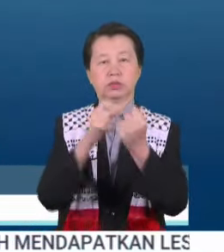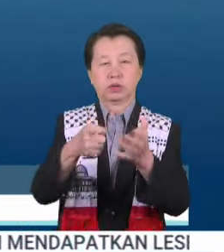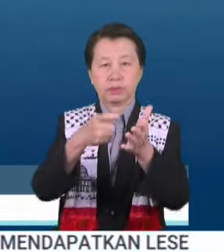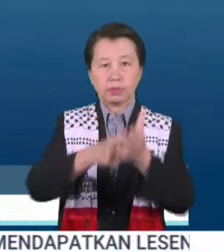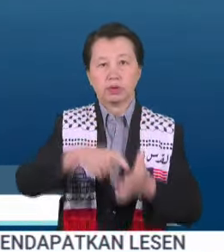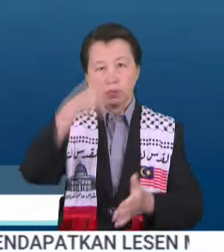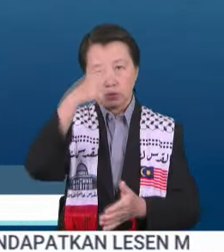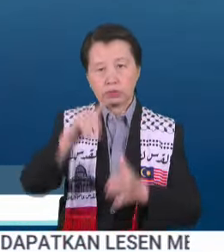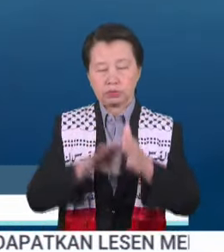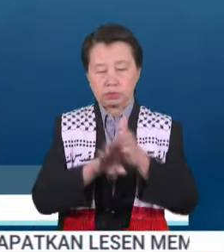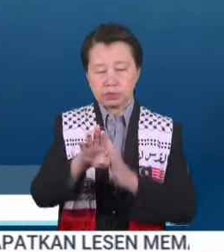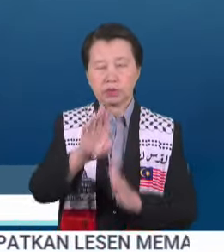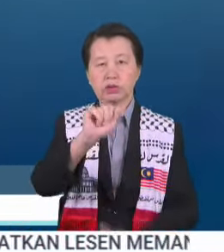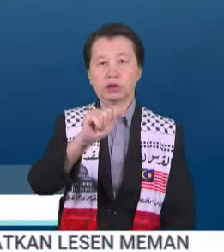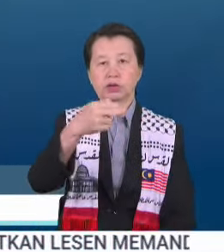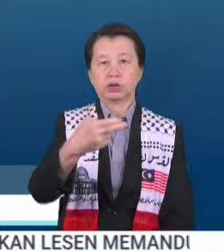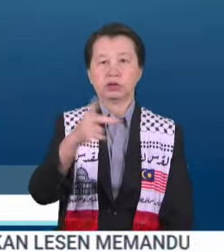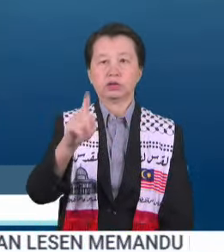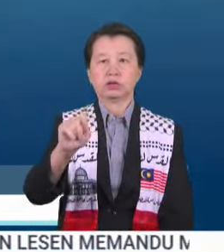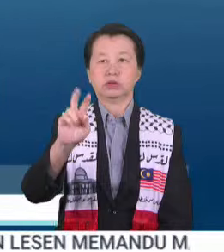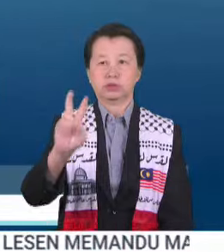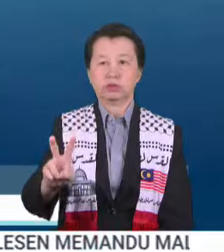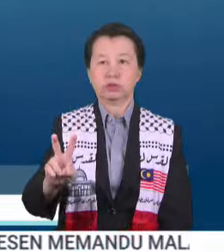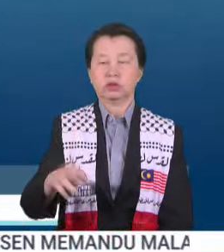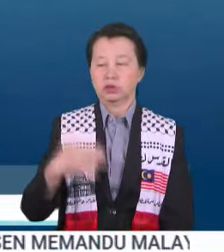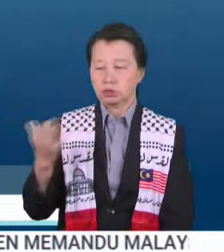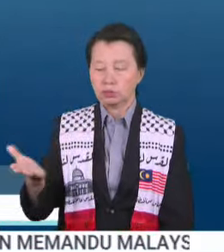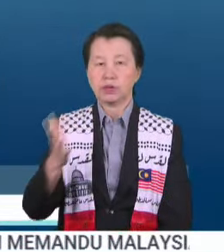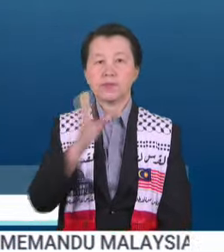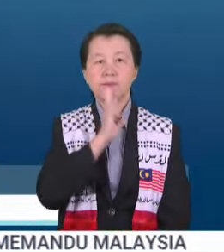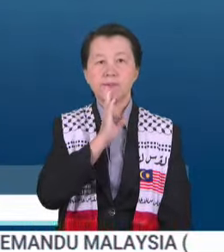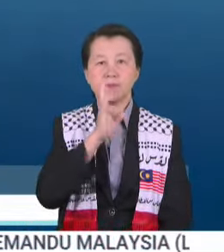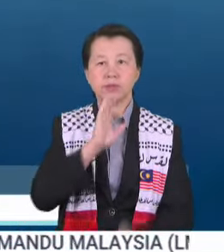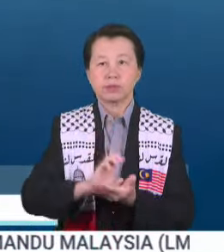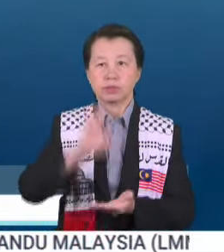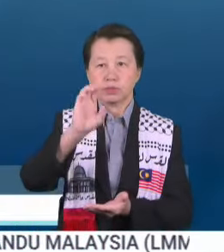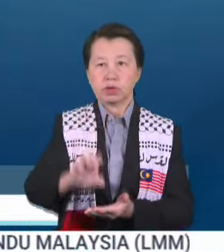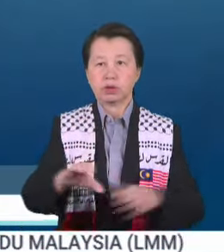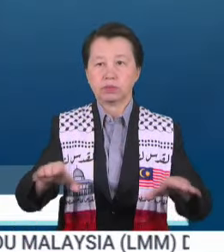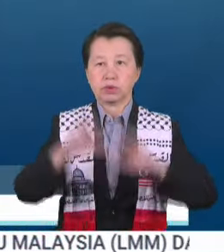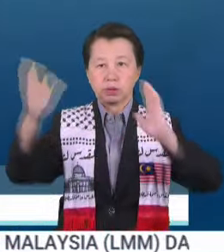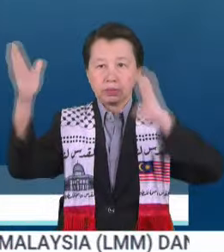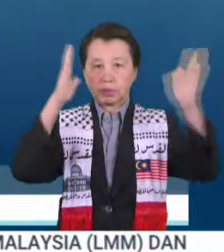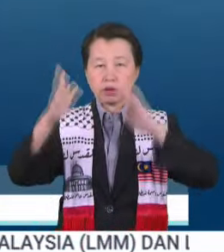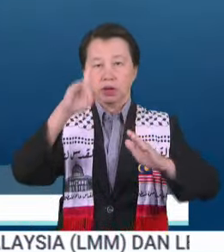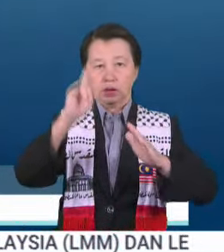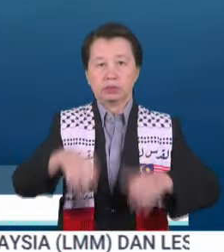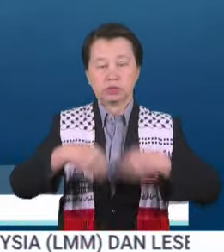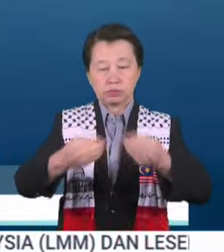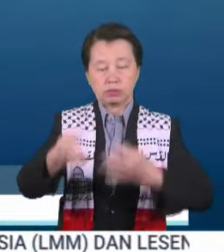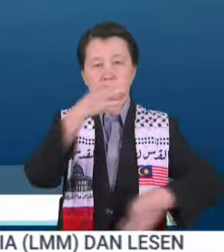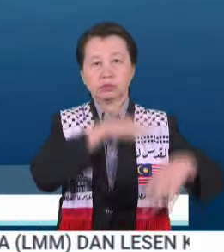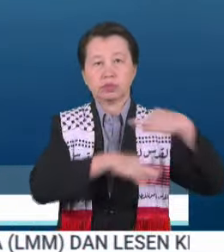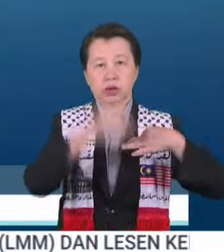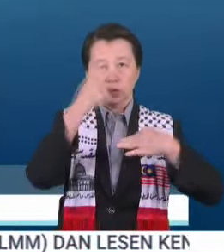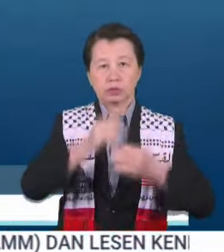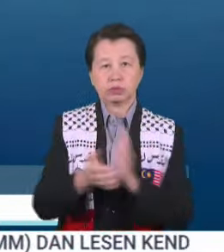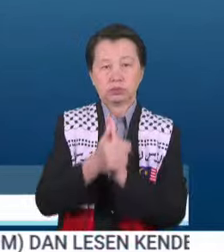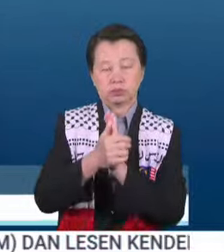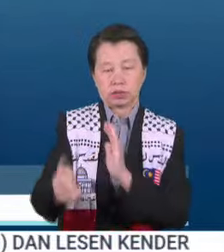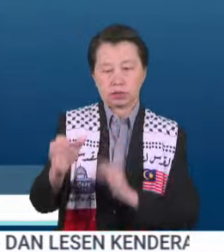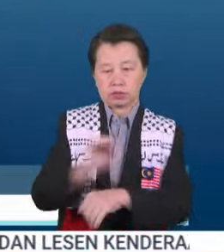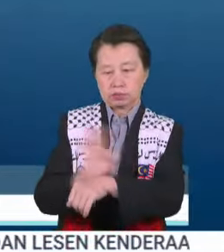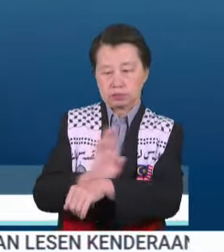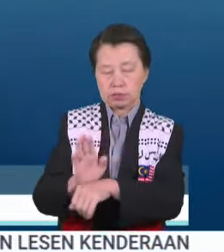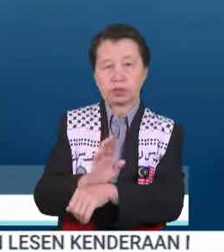diperlukan untuk pembangunan ahtv beliau menekankan pelaburan yang dibuat di Malaysia perlu memberi manfaat kepada bakat dan